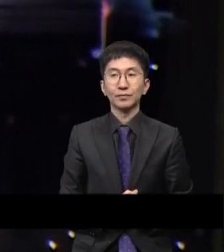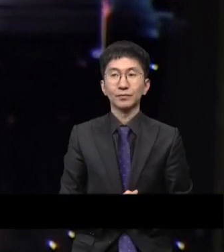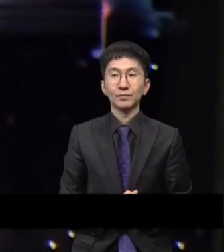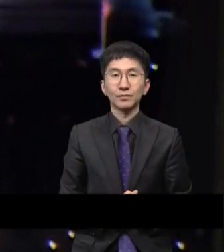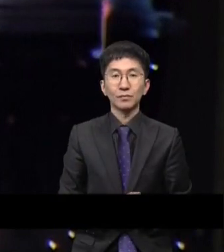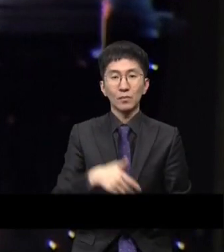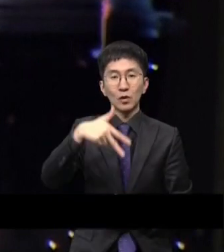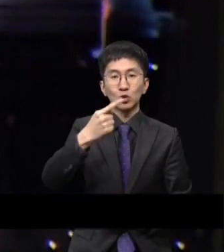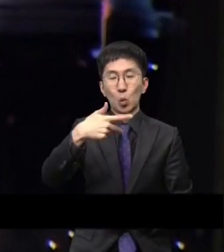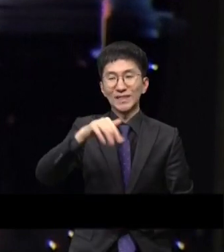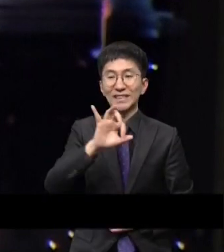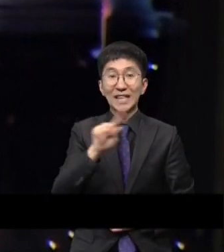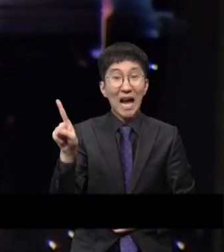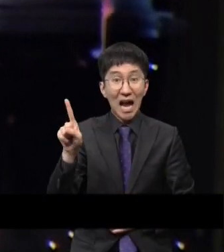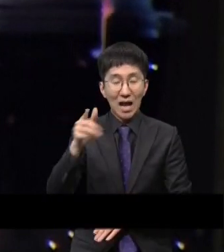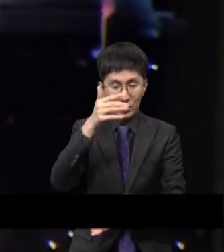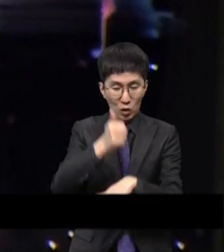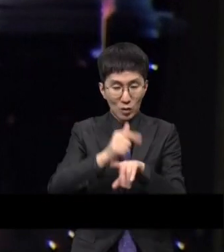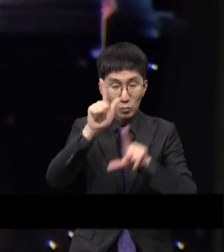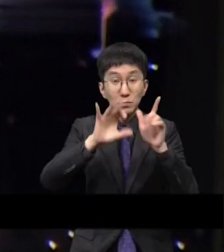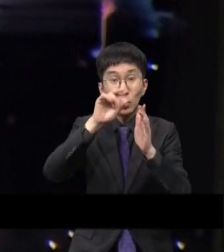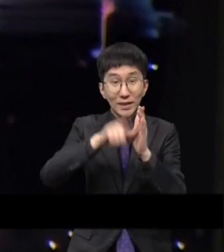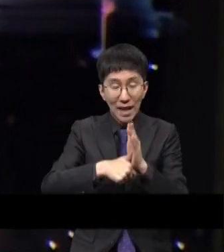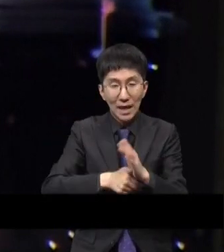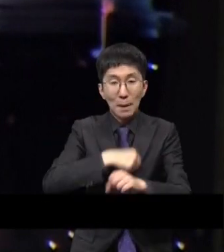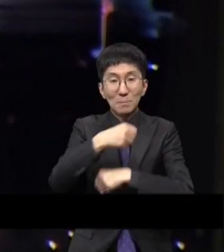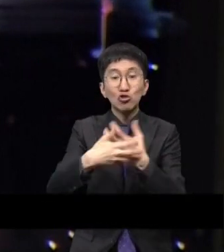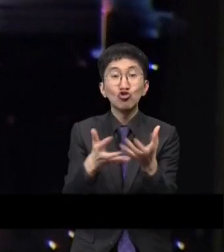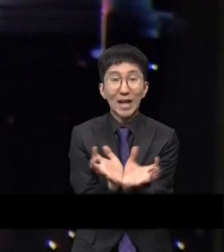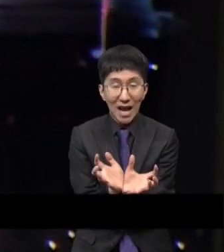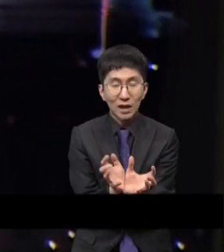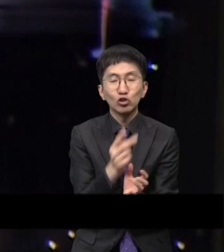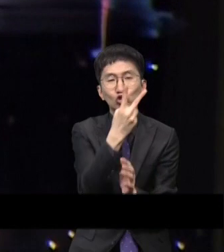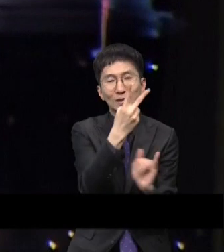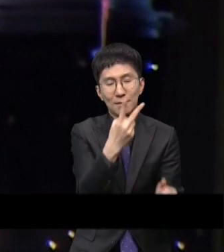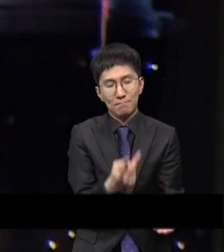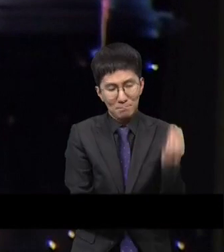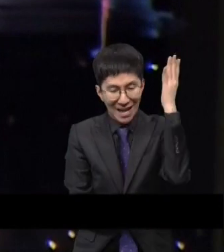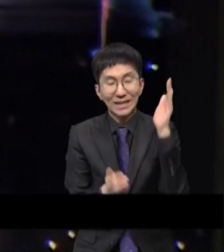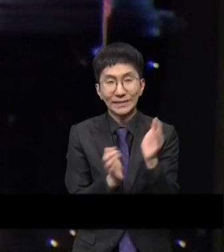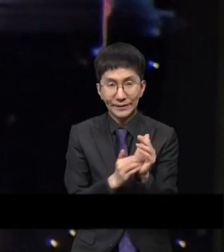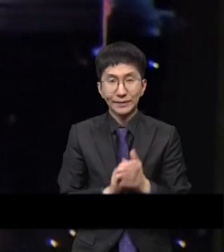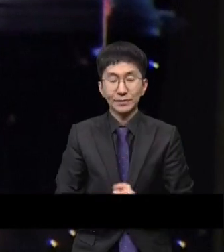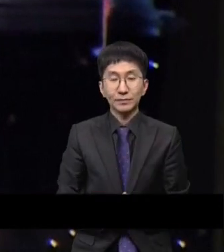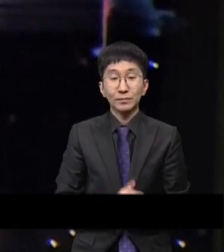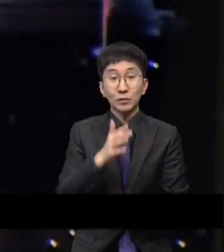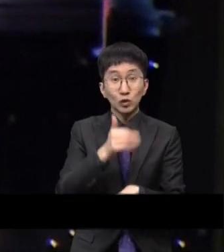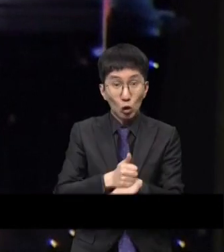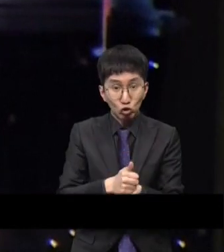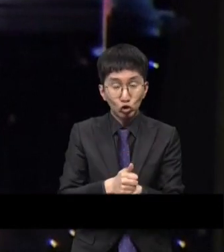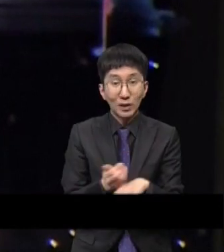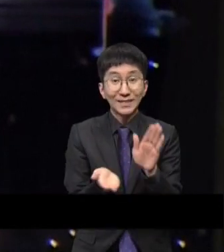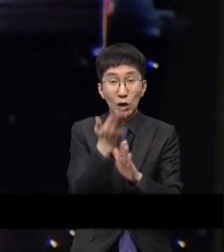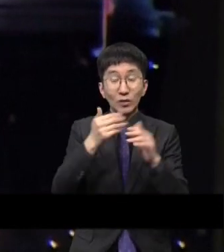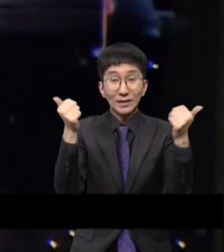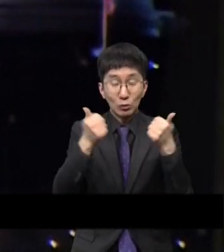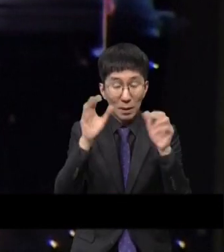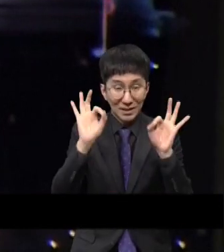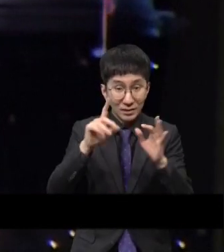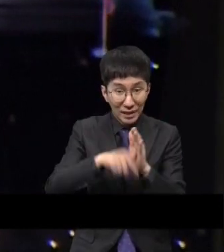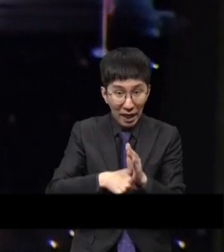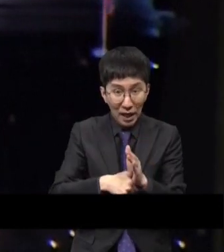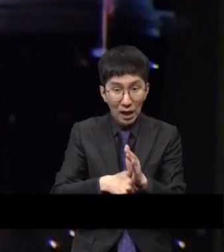네, 조지아주 상원 결선 투표에서 민주당 후보 두 명이 모두 승리했습니다. 이렇게 되면서 상원 의석수는 공화당과